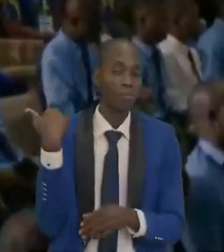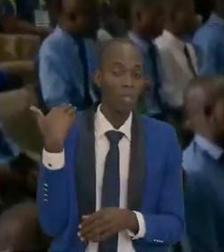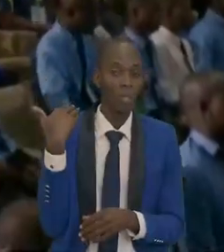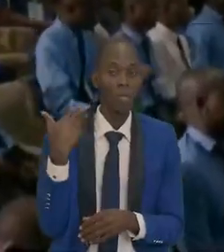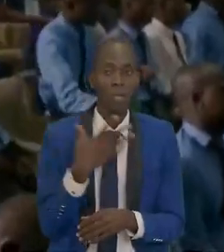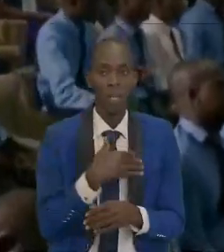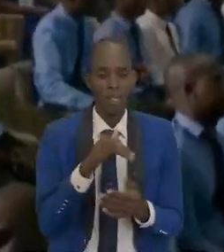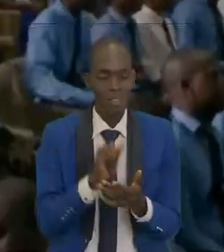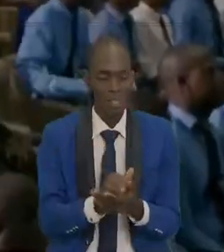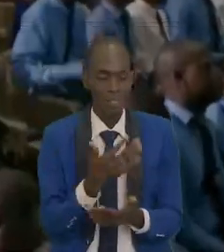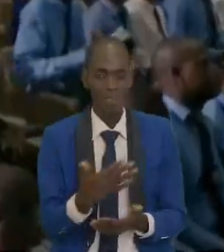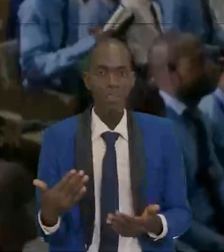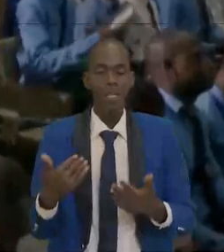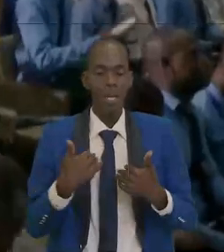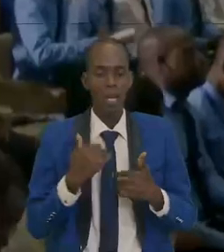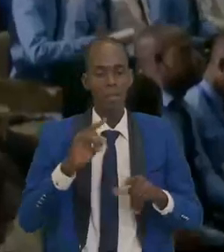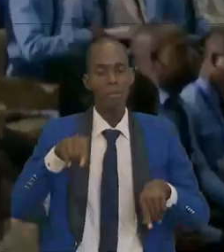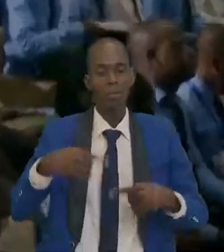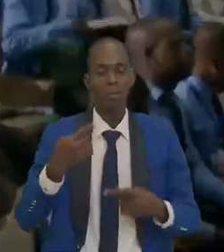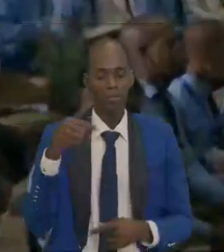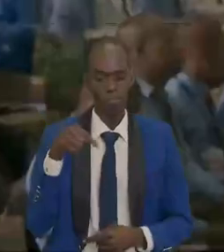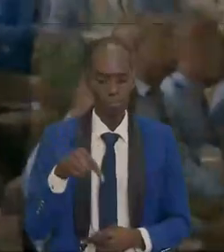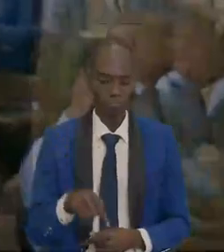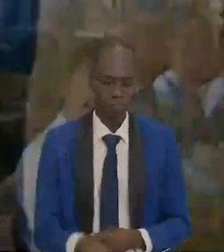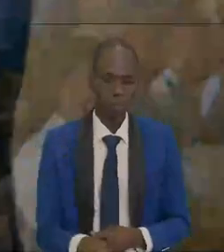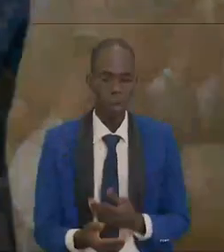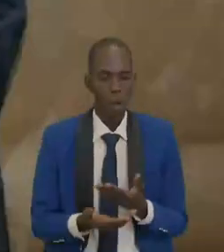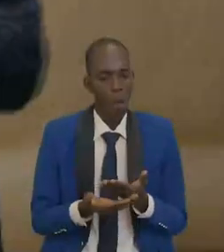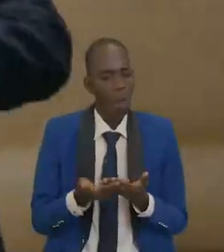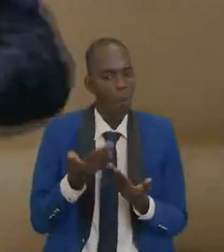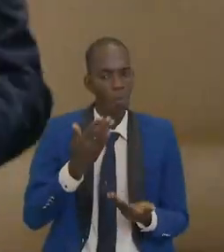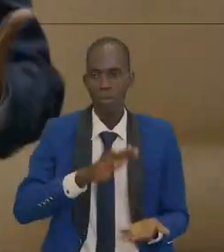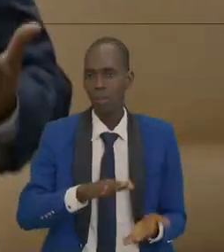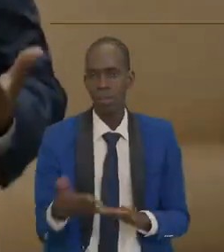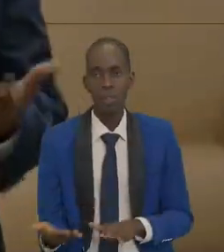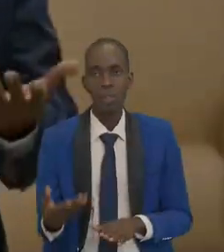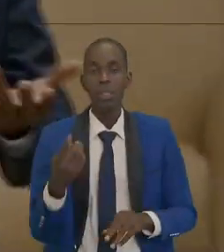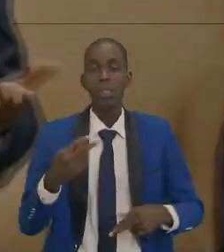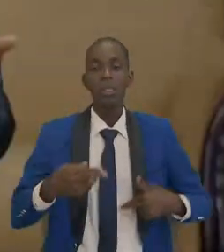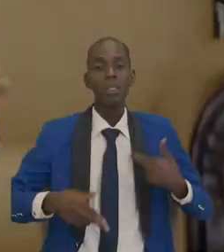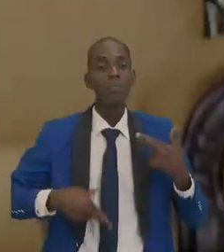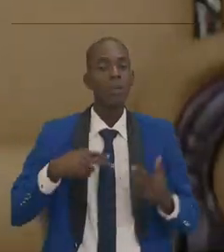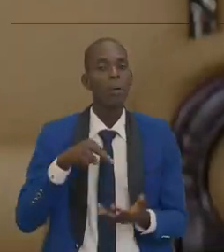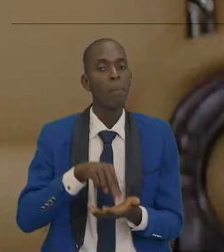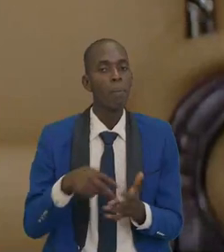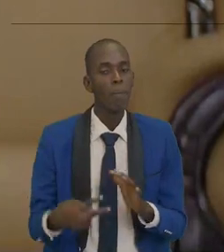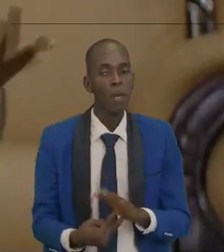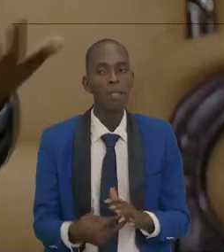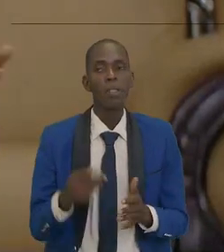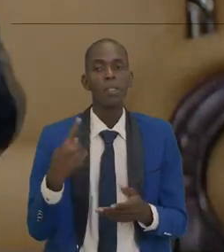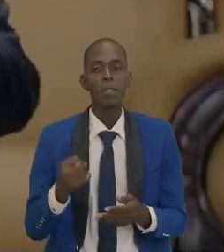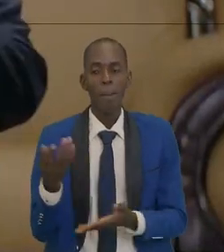cette chose a baissé de niveau pratiquement mort, le réveil veut dire